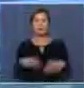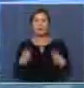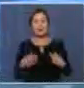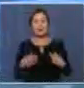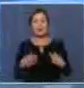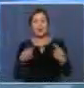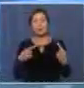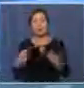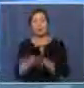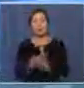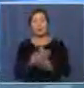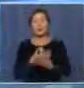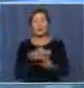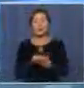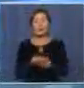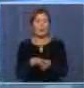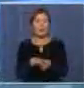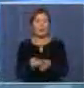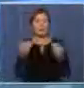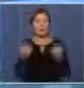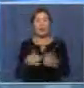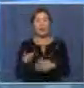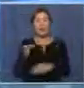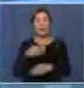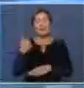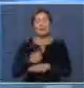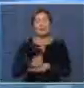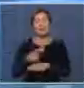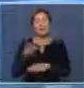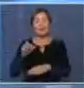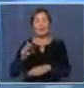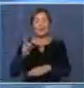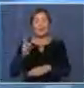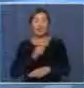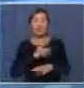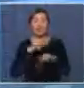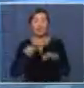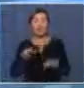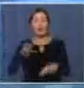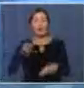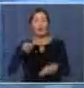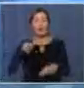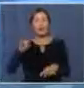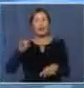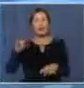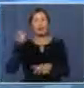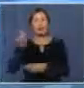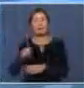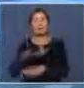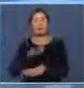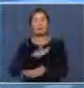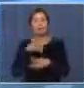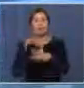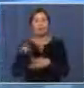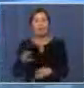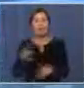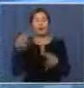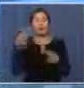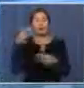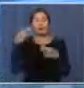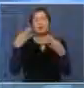Ал енді осы және өзге де жаңалықтар жөнінде толығырақ. Бүгін облыс әкімі Алик Айдарбаев жұмыс сапарымен мұнайлы ауданында болып қайтты. Еліміз тәуелсіздігін алғаннан